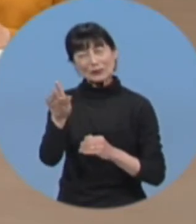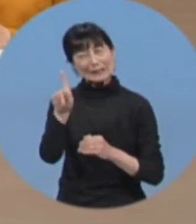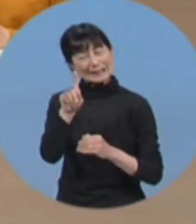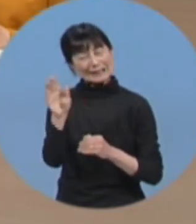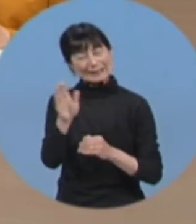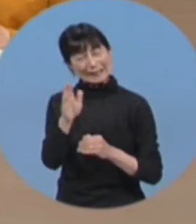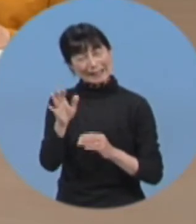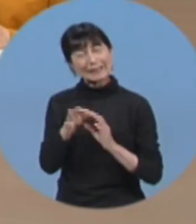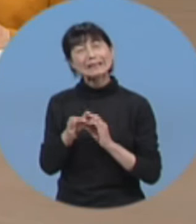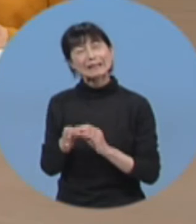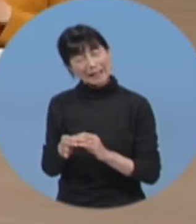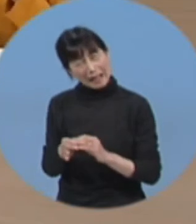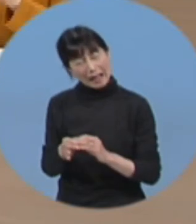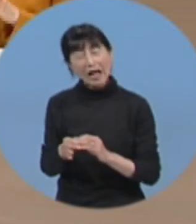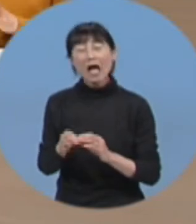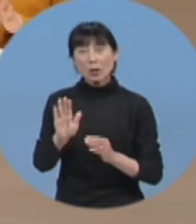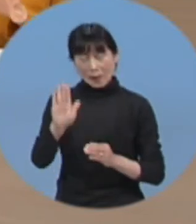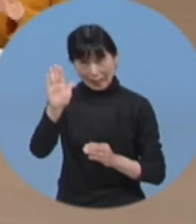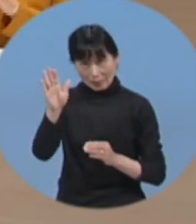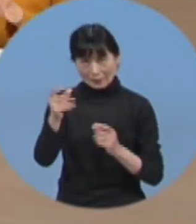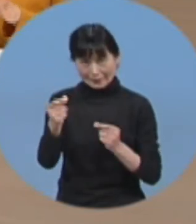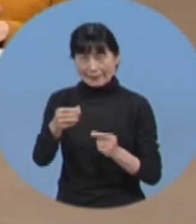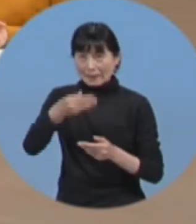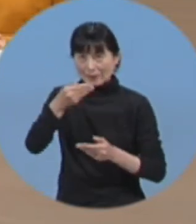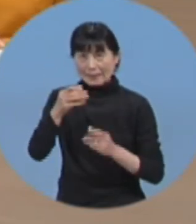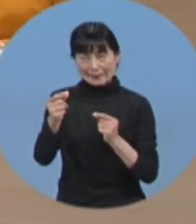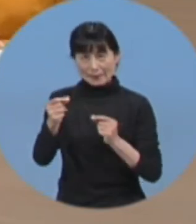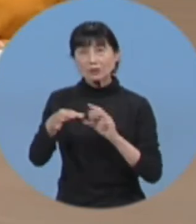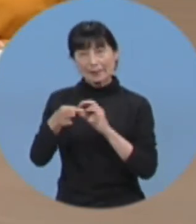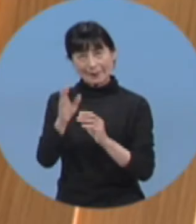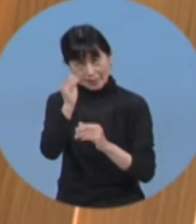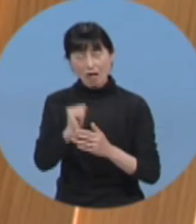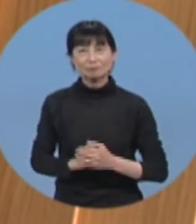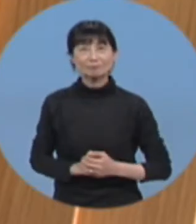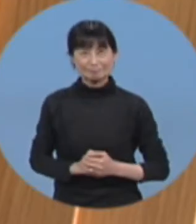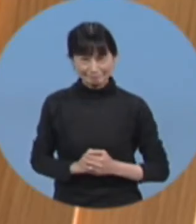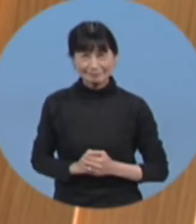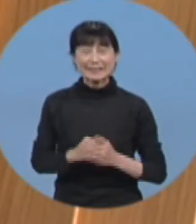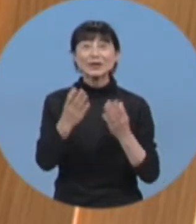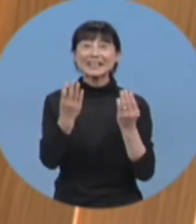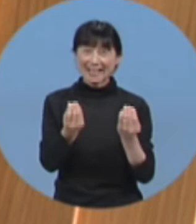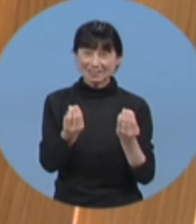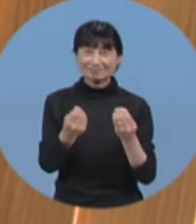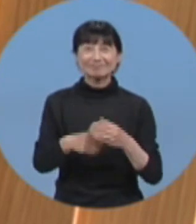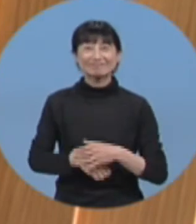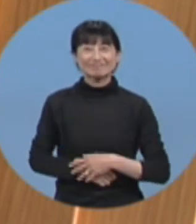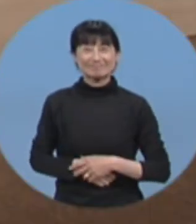ていないかもしれないですね。じゃあこれからもしっかり食べてしっかり伝えてください。 はい、以上特集でした。